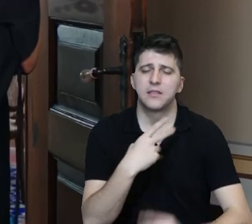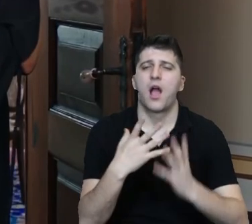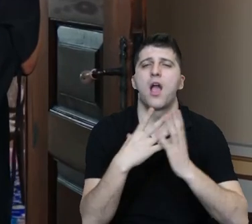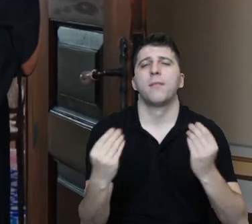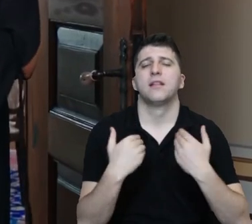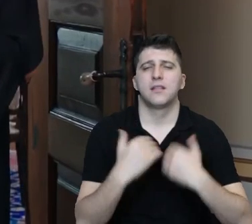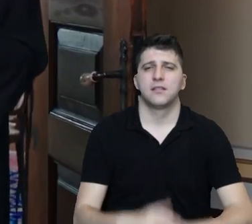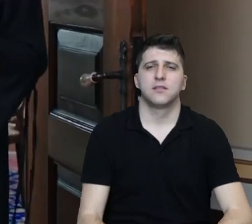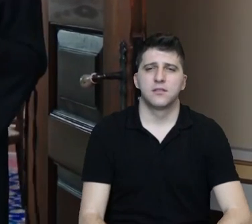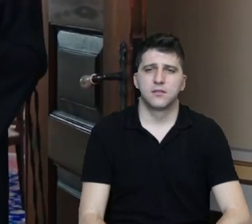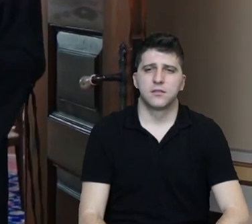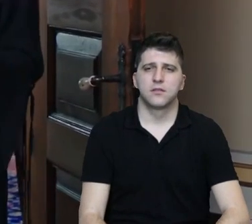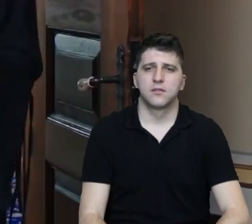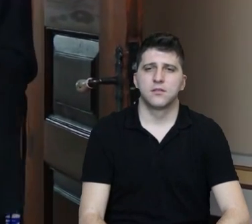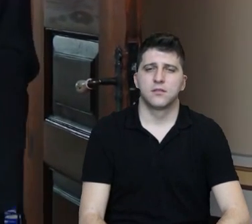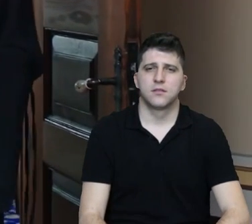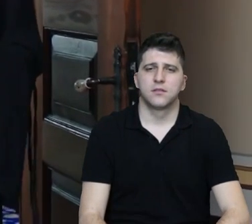kaybettik.